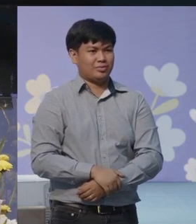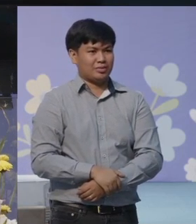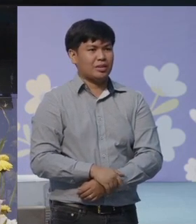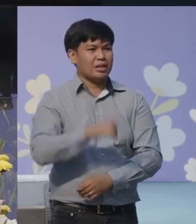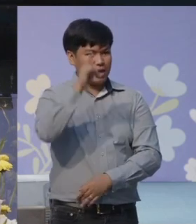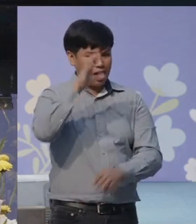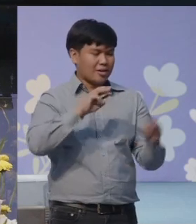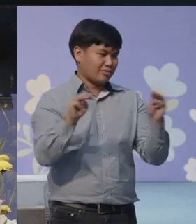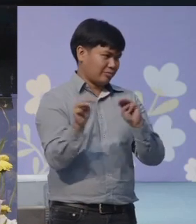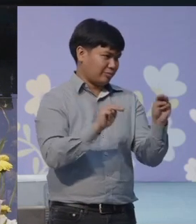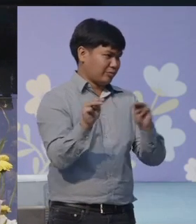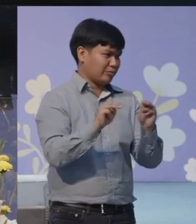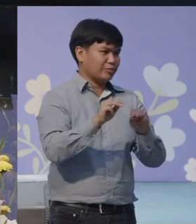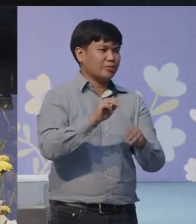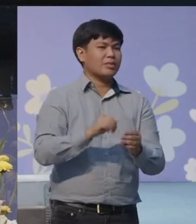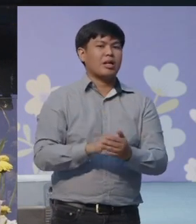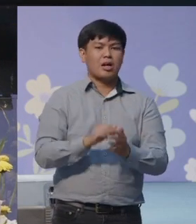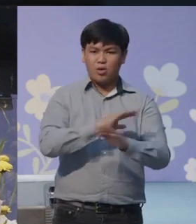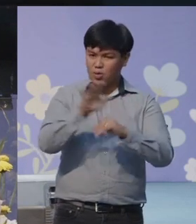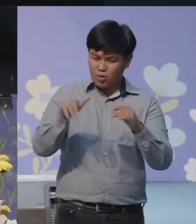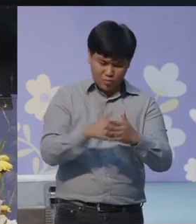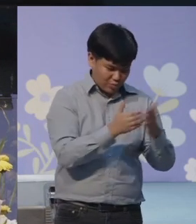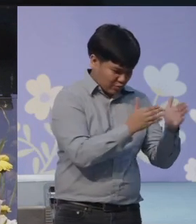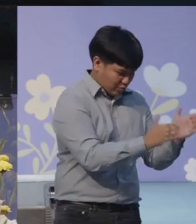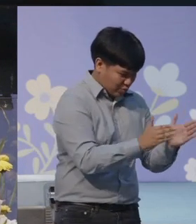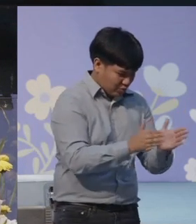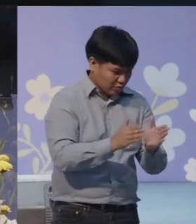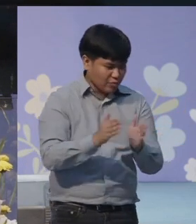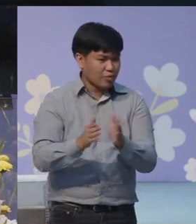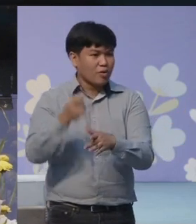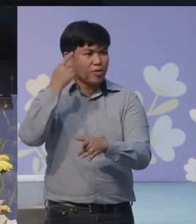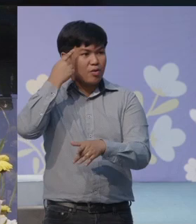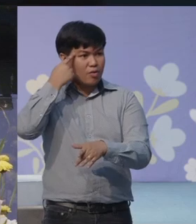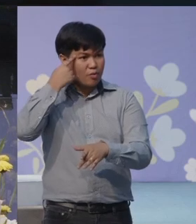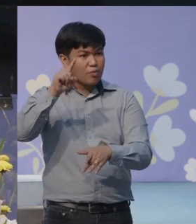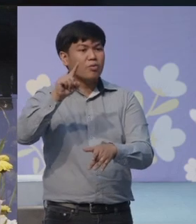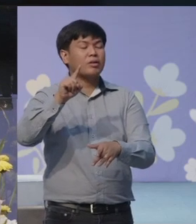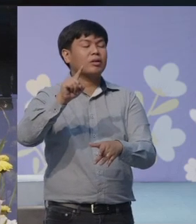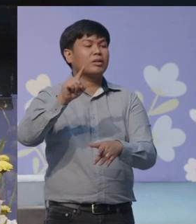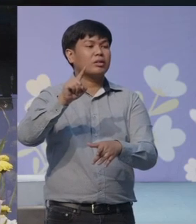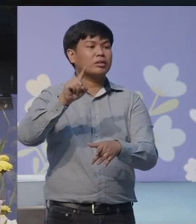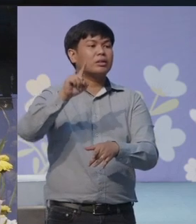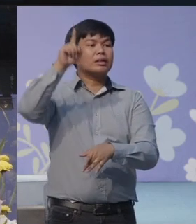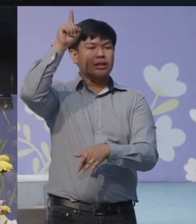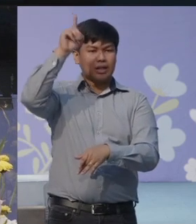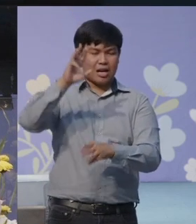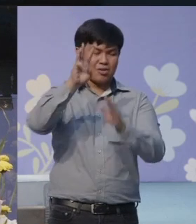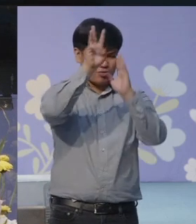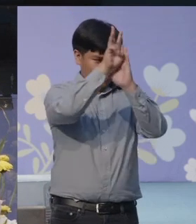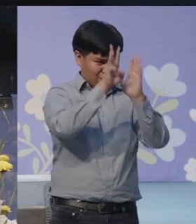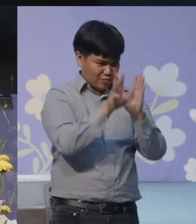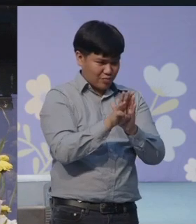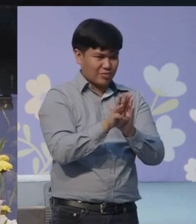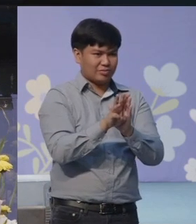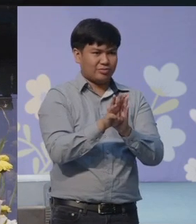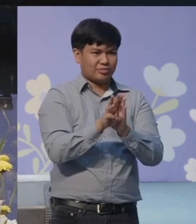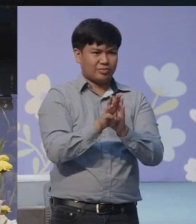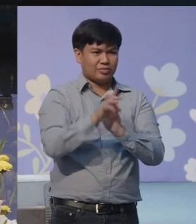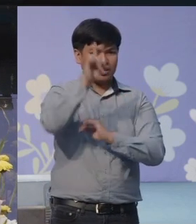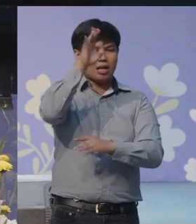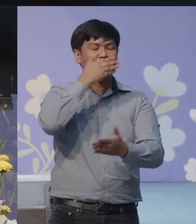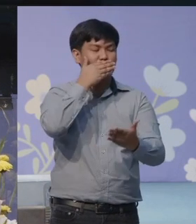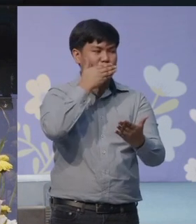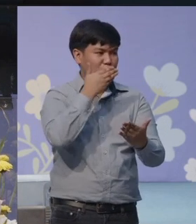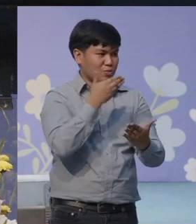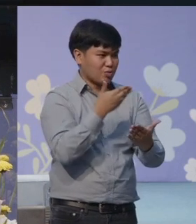Pinapakilos niya ang lahat ng bagay para matupad ang kanyang mabuting